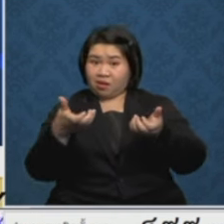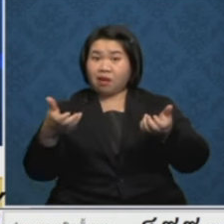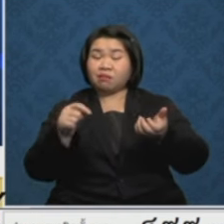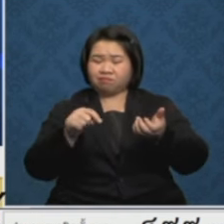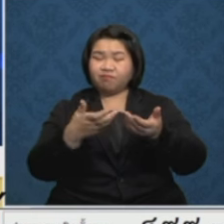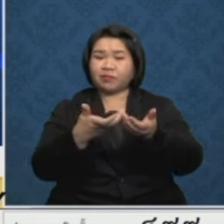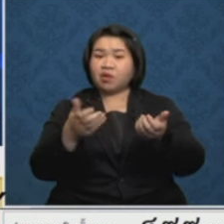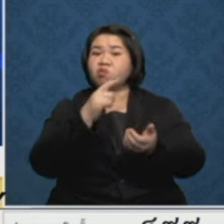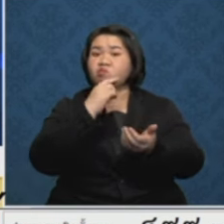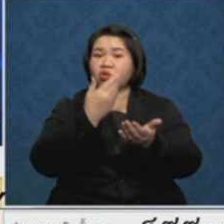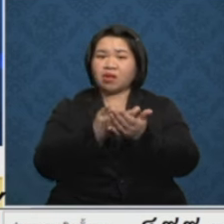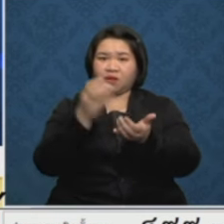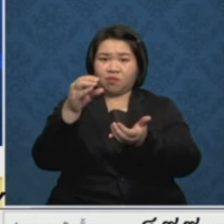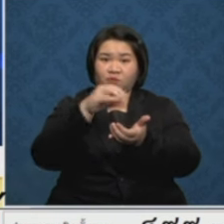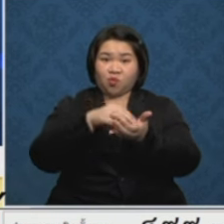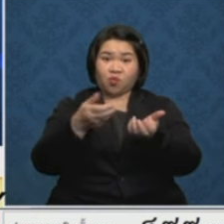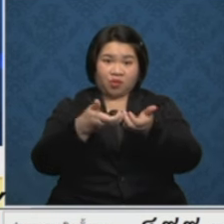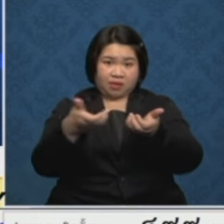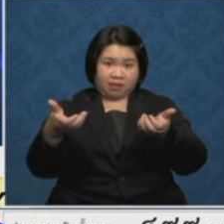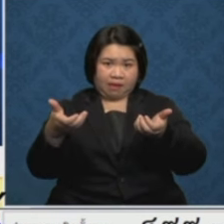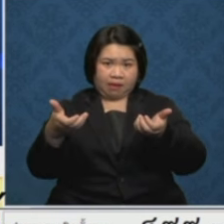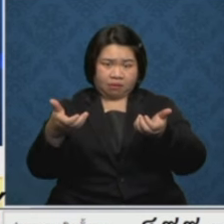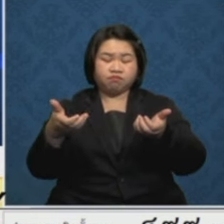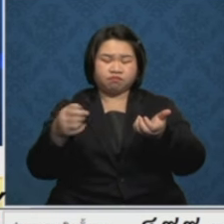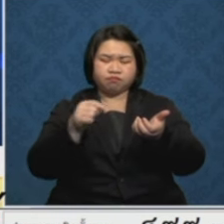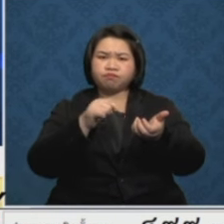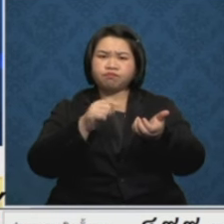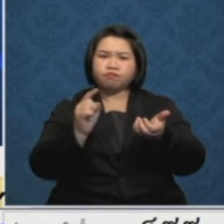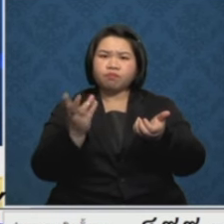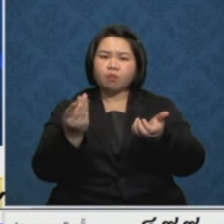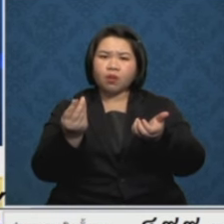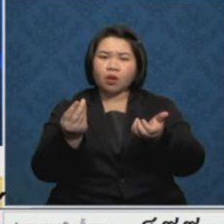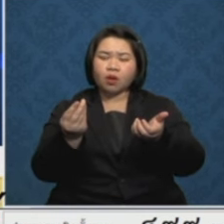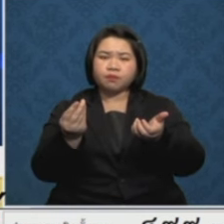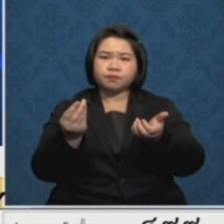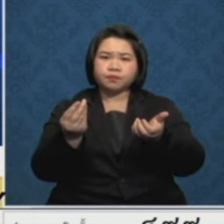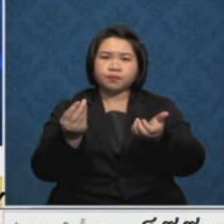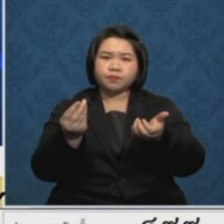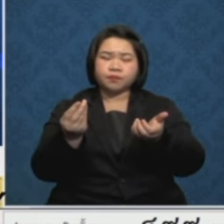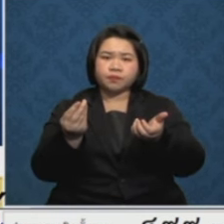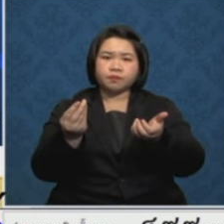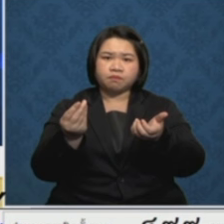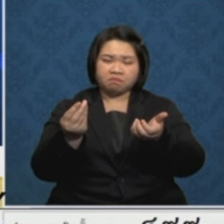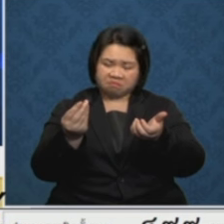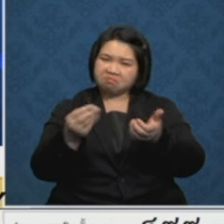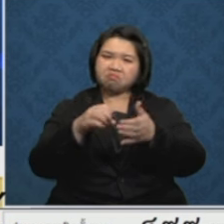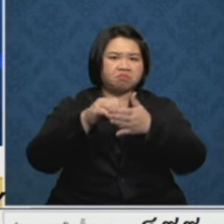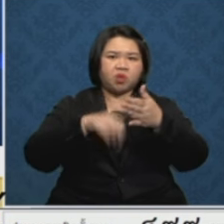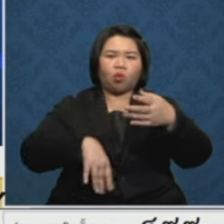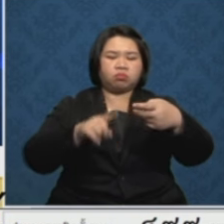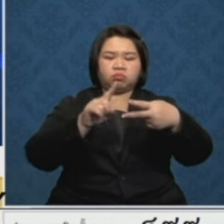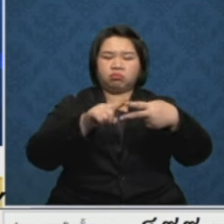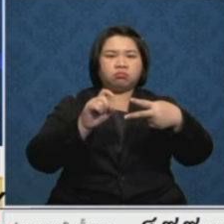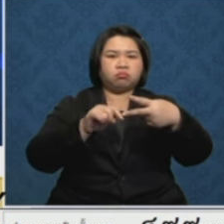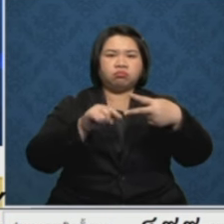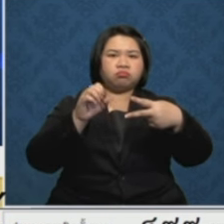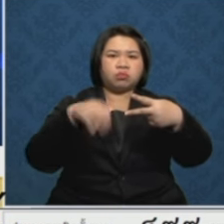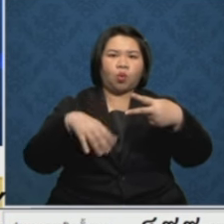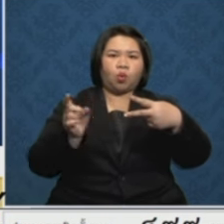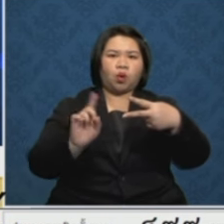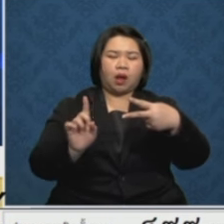ากPBO มานะคะถ้าไม่รวมดิจิตอลวอลเล็ตนะคะก็คือตกค่ะไม่ผ่านในเรื่อง